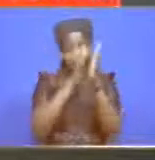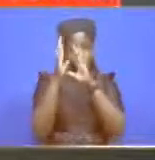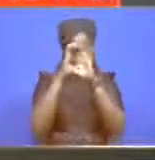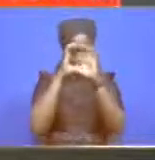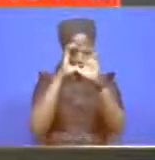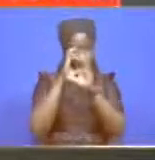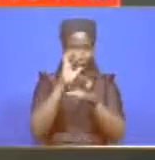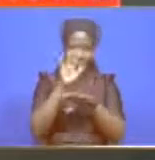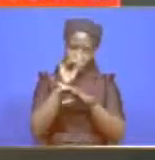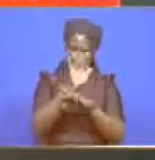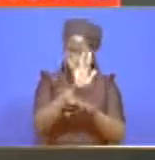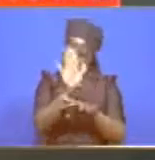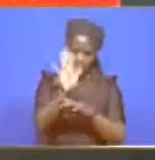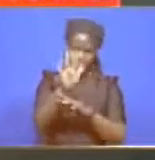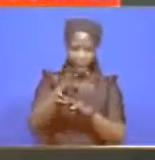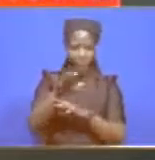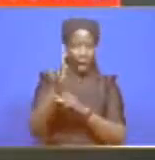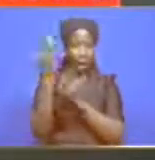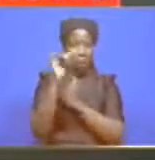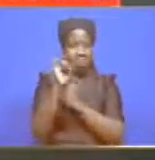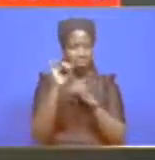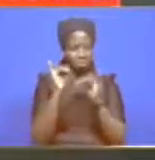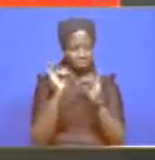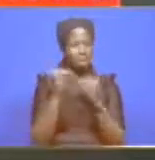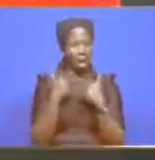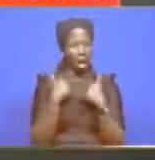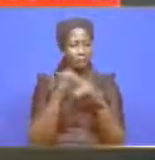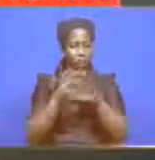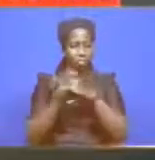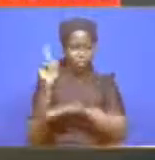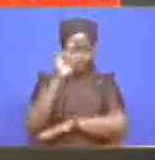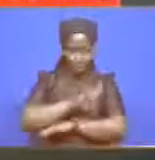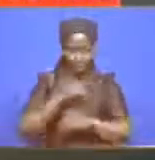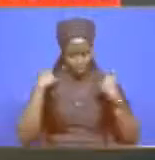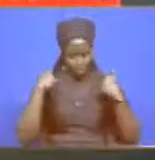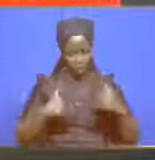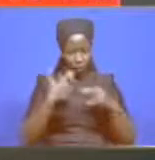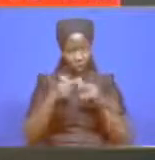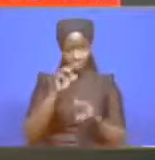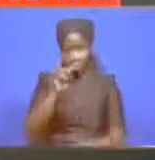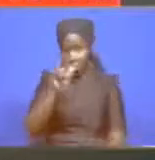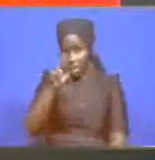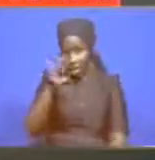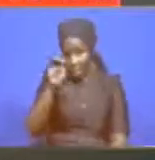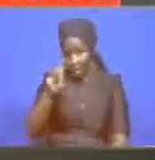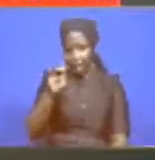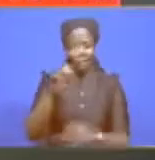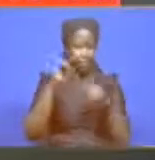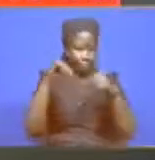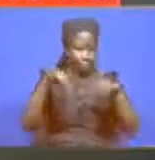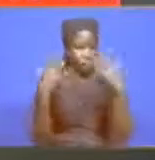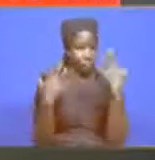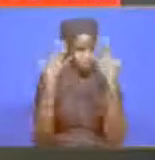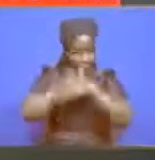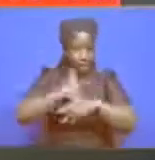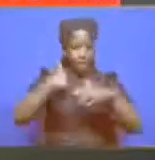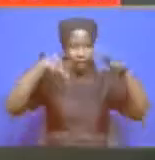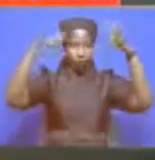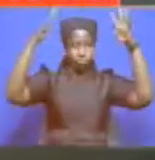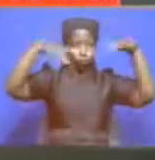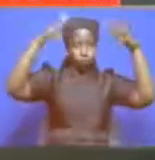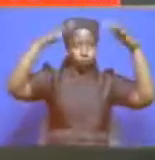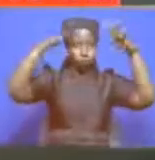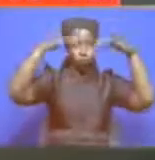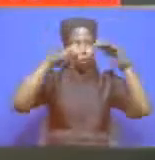Popote unapotutegea, natumai umeshinda vyema. Naitwa Mari Yambo. Ni usiku wenye mvua ya hapa na pale katika maeneo